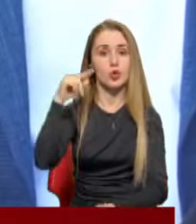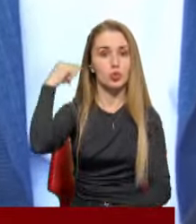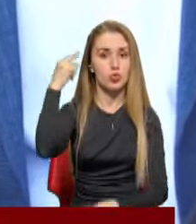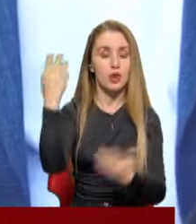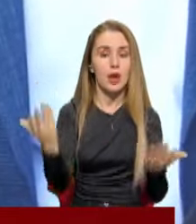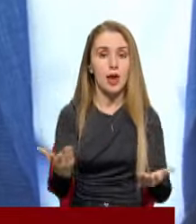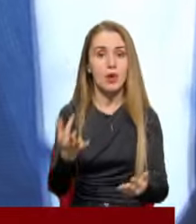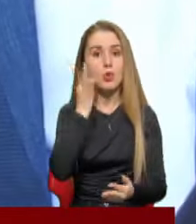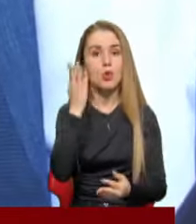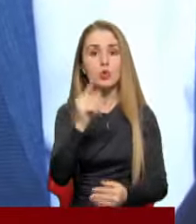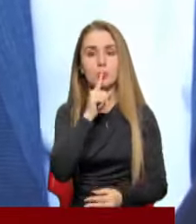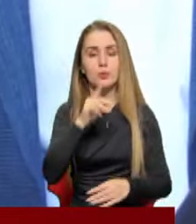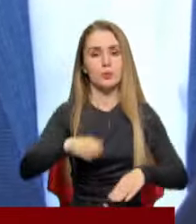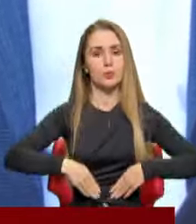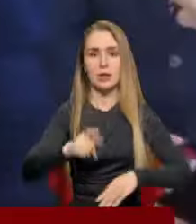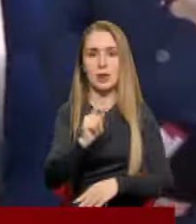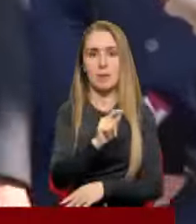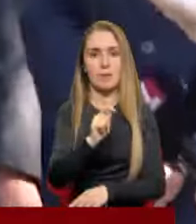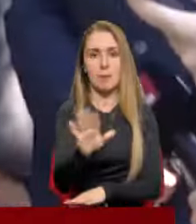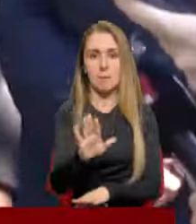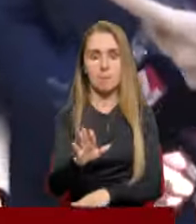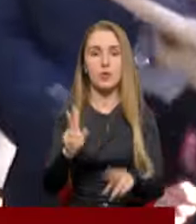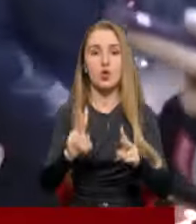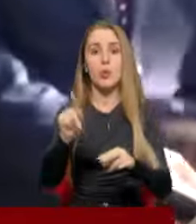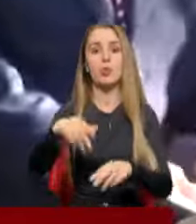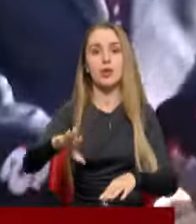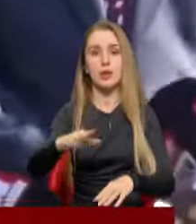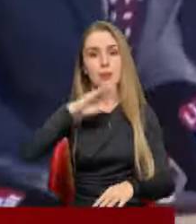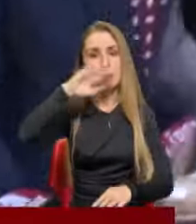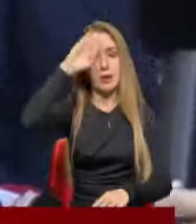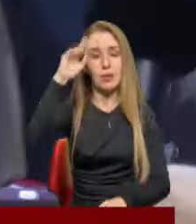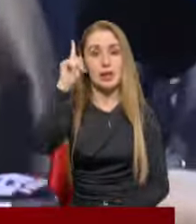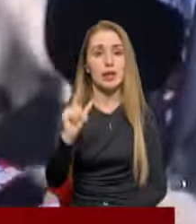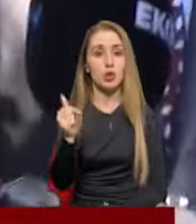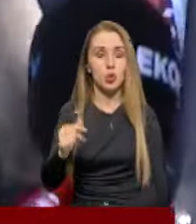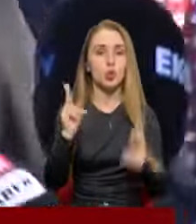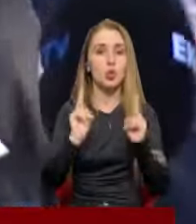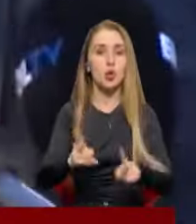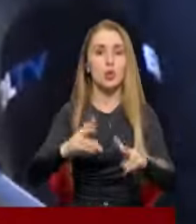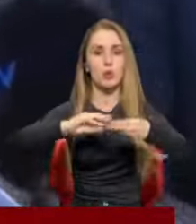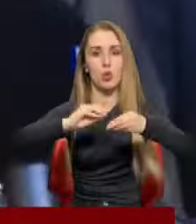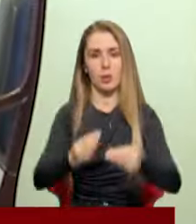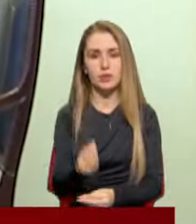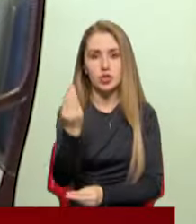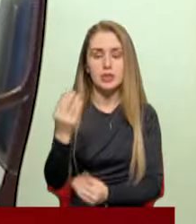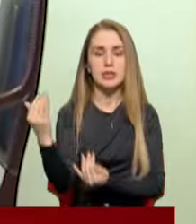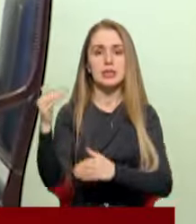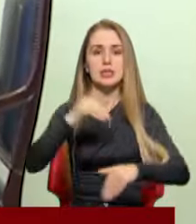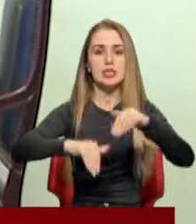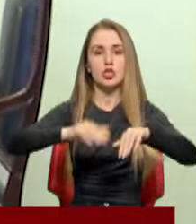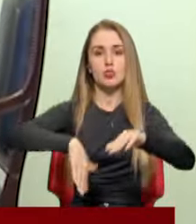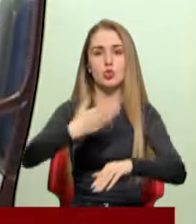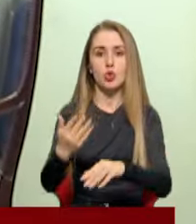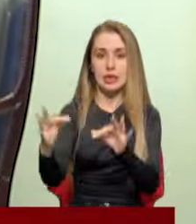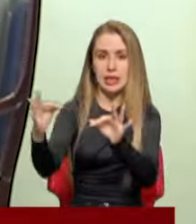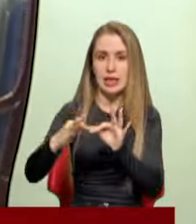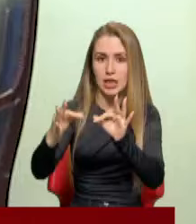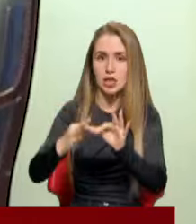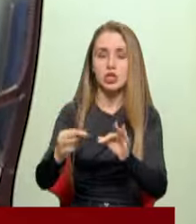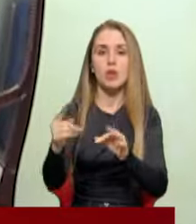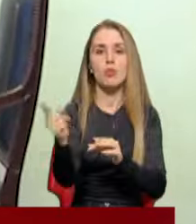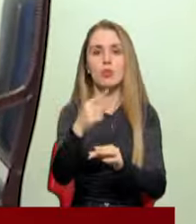olursa susamayız. Normalleşme bu değil. Bayramın ilk gününde siyasette normalleşme polemiği yaşandı. Seçim sonrası kurulan diyalog,